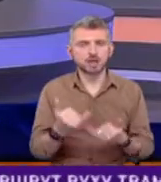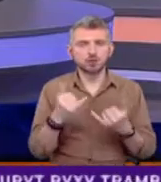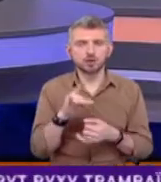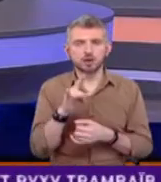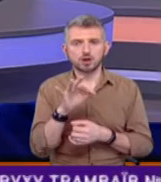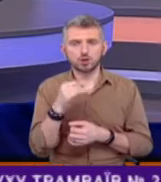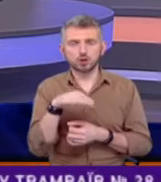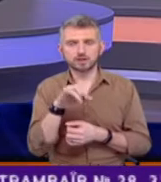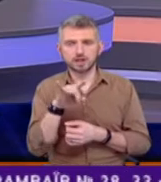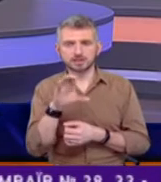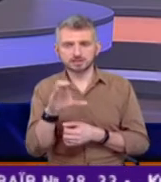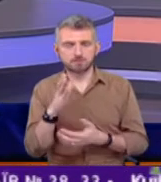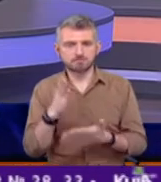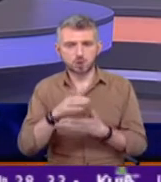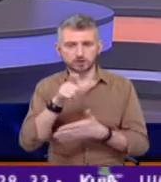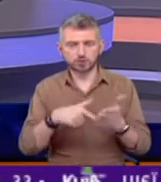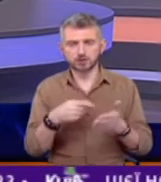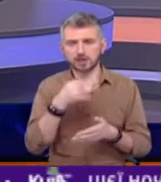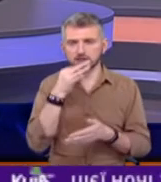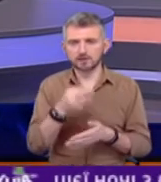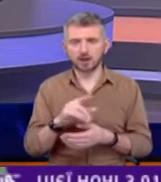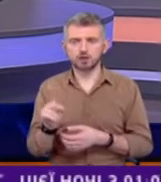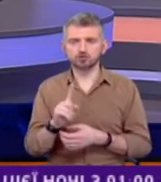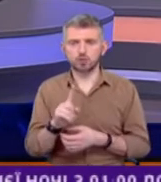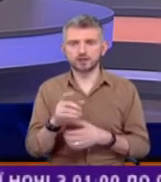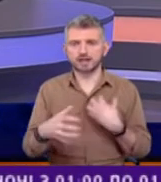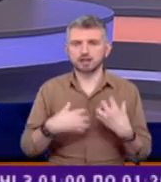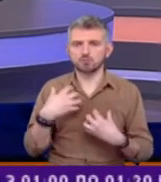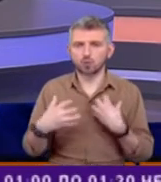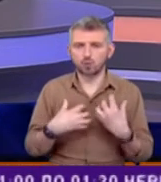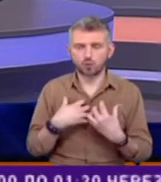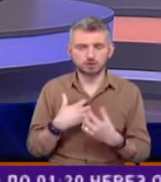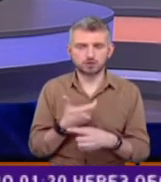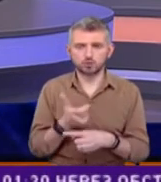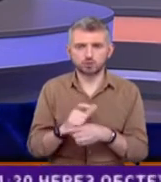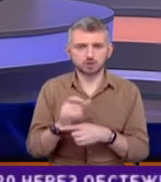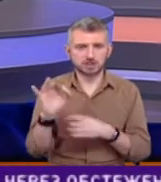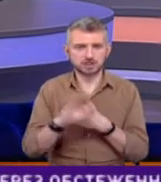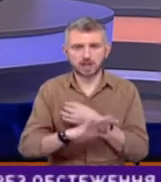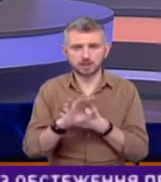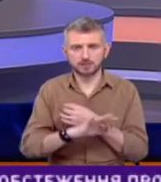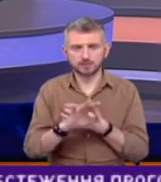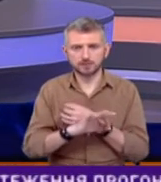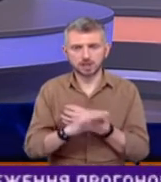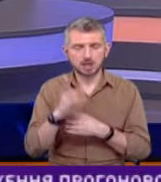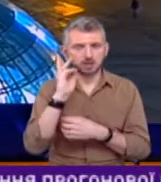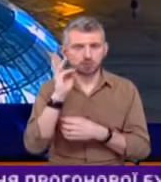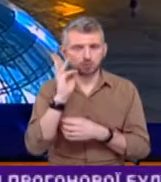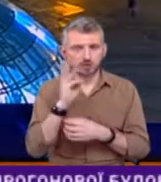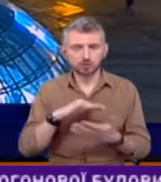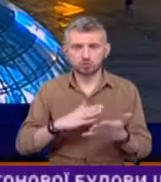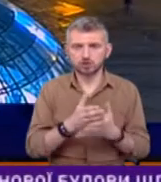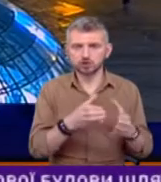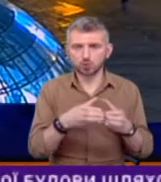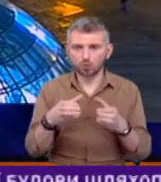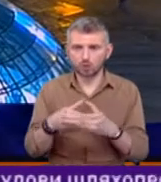Reuters мала статтю, де сказали, що занепокоєні категорично західні і дипломатичні, і політичні